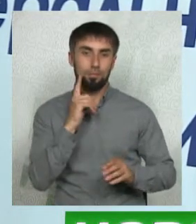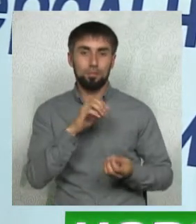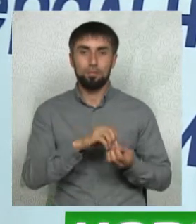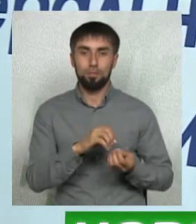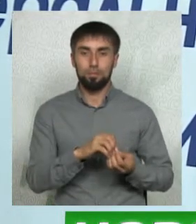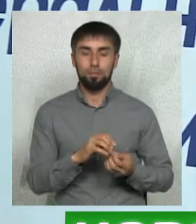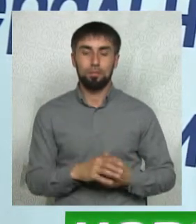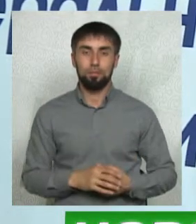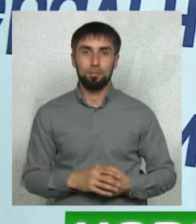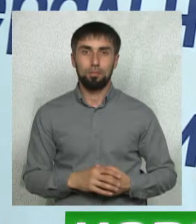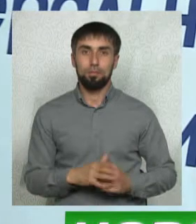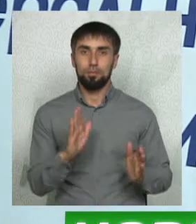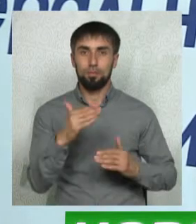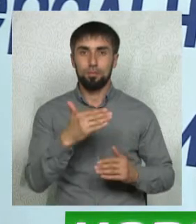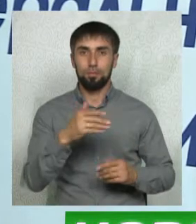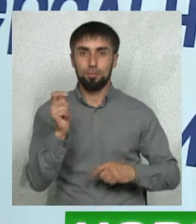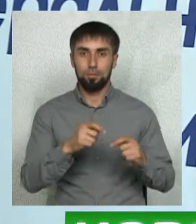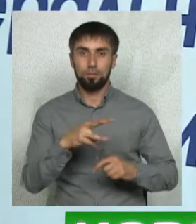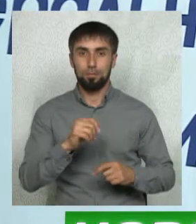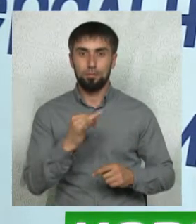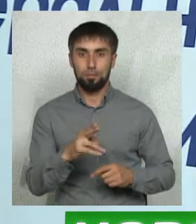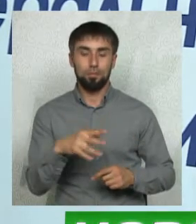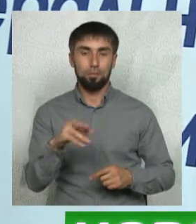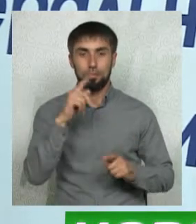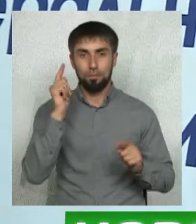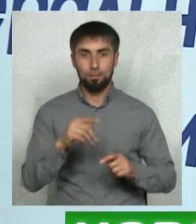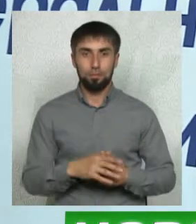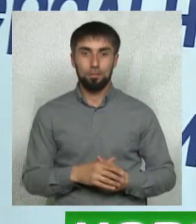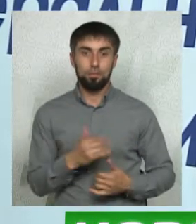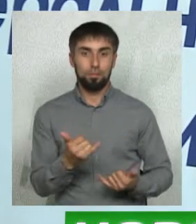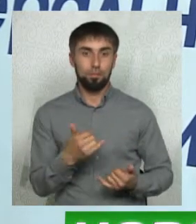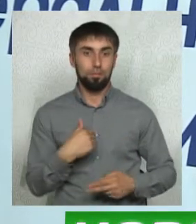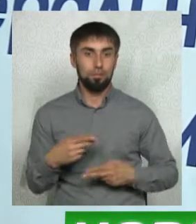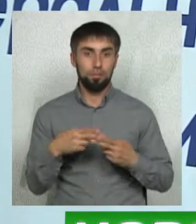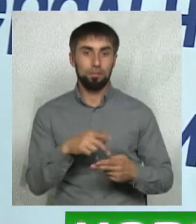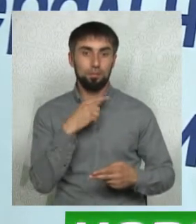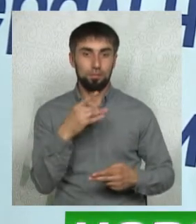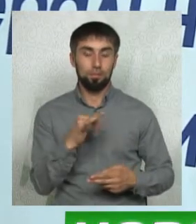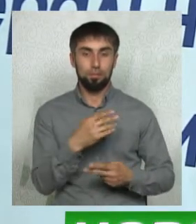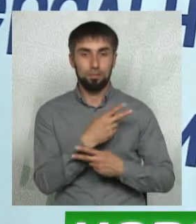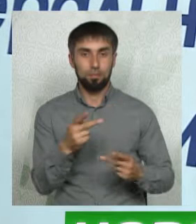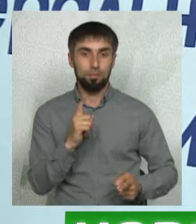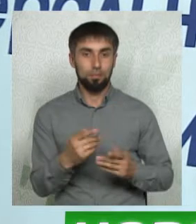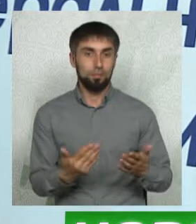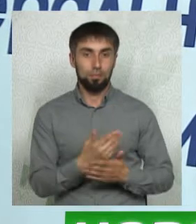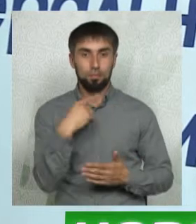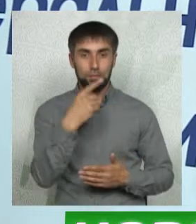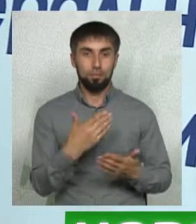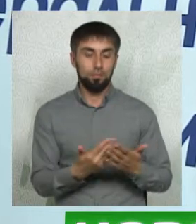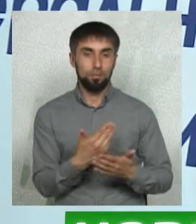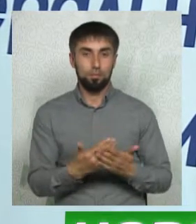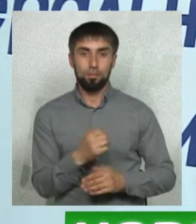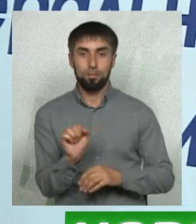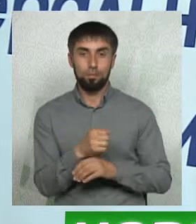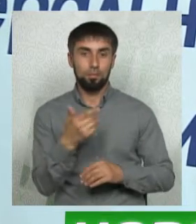в рамках форума «Машук», всем известного. Теперь мы приехали в регион, мы увидели действительно новые лица, очень много новых победителей, которых